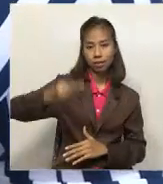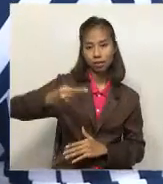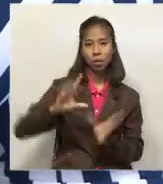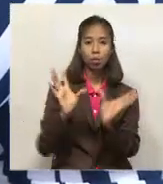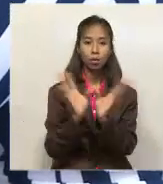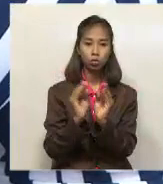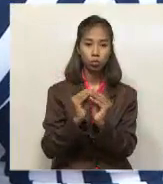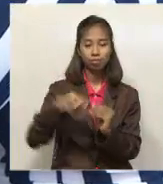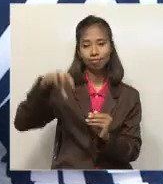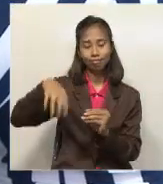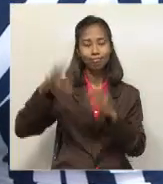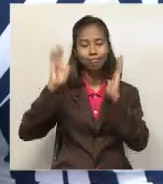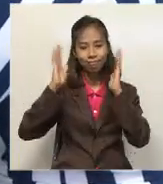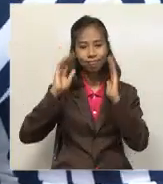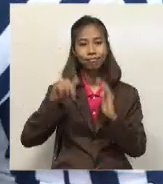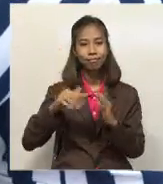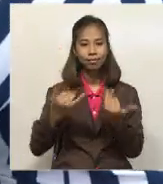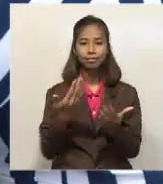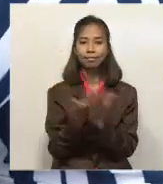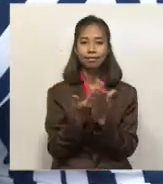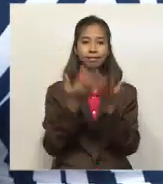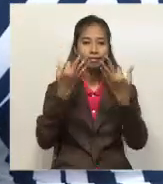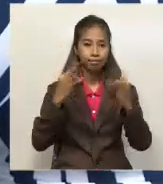หอประชุมกรมประชาสัมพันธ์โดยไ